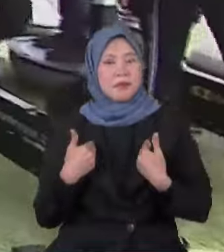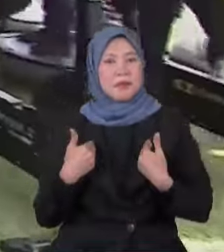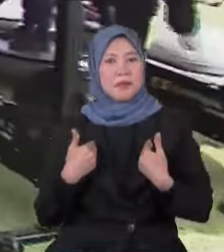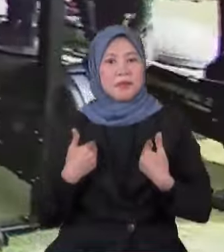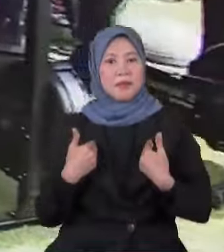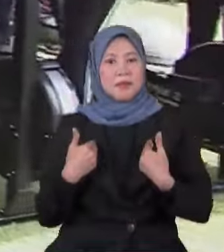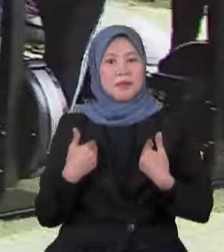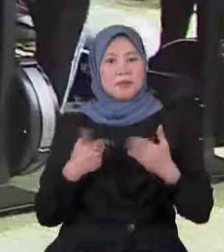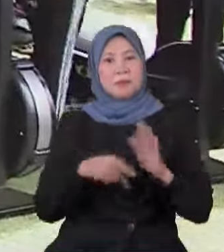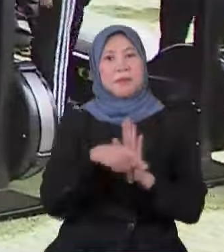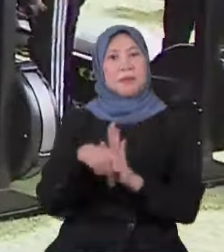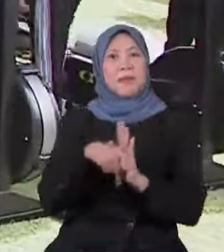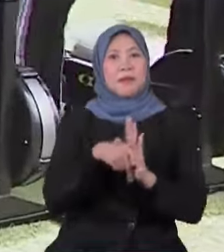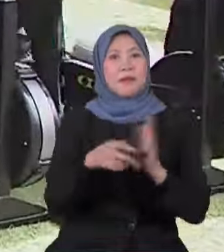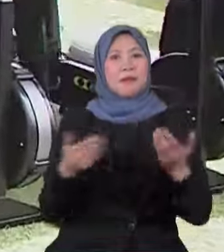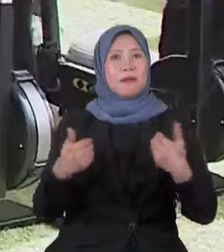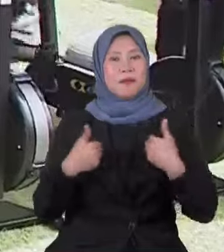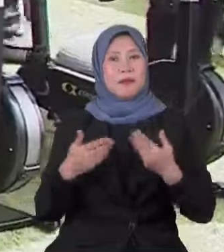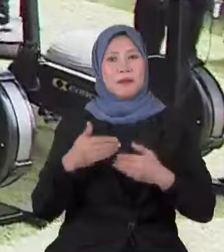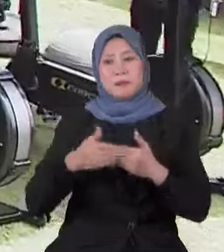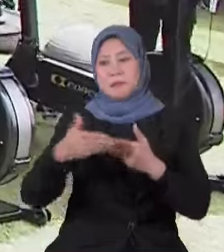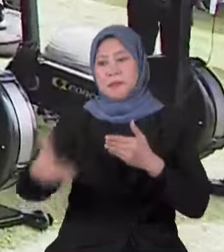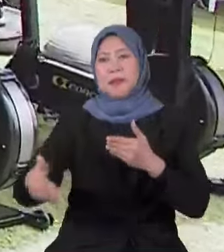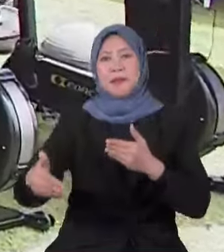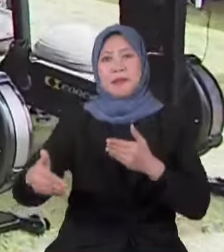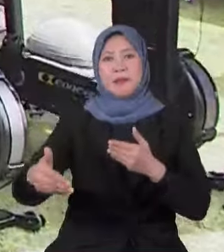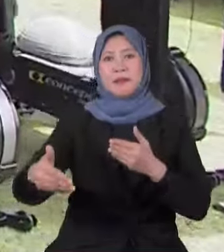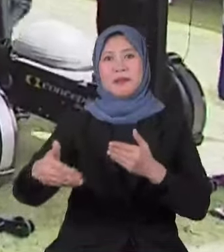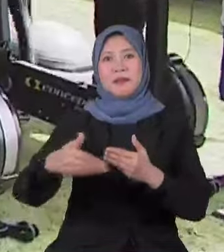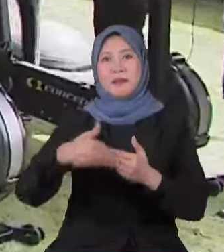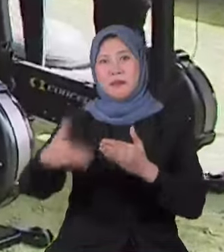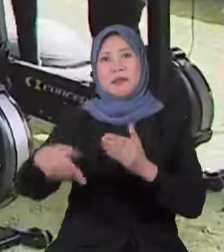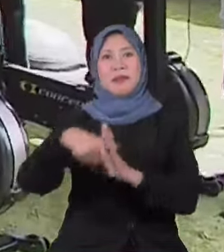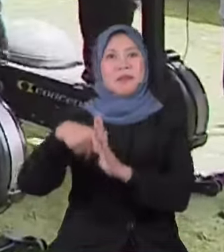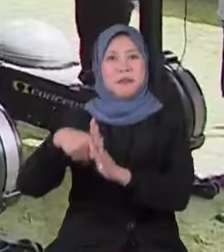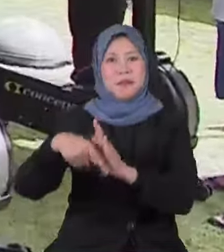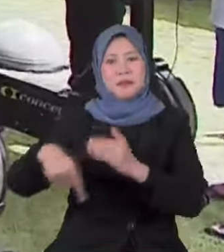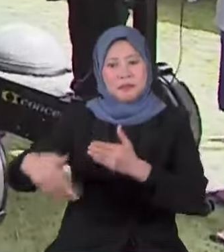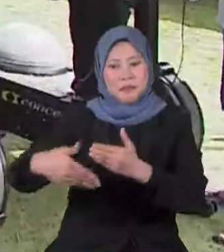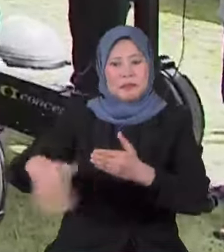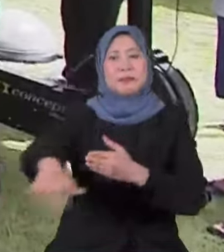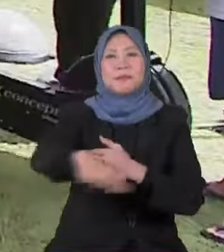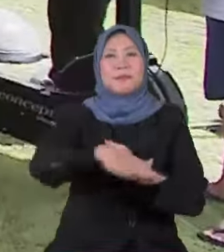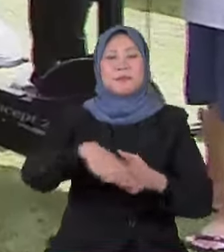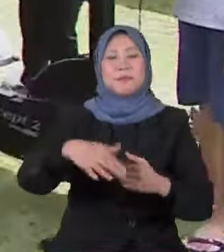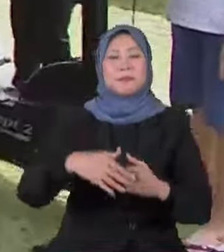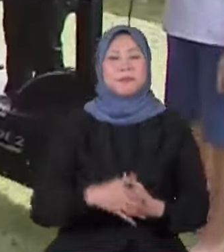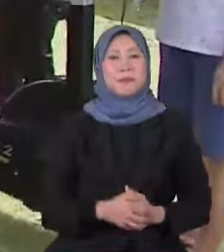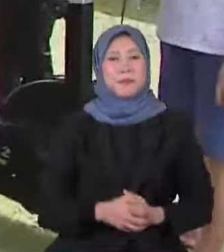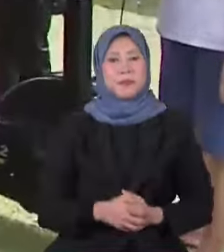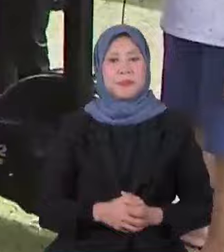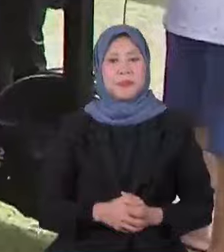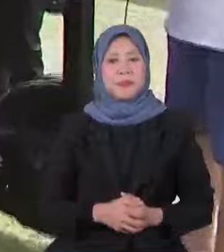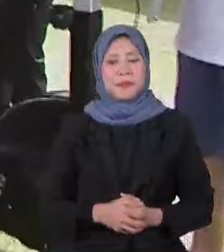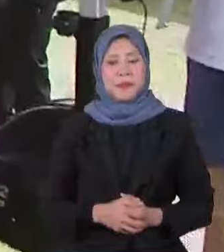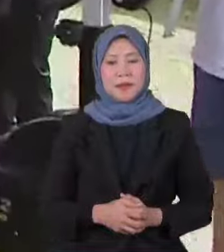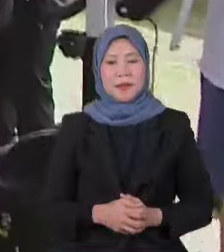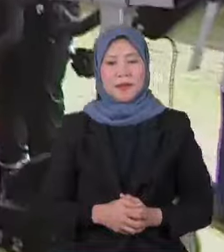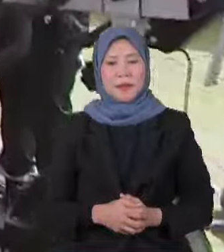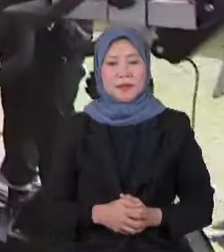Reruainya berada di di hadapan red, pentas kita, red line sikit di hadapan. Dan Cik Uzai ni, kalau yang ni apa tu,